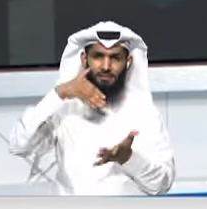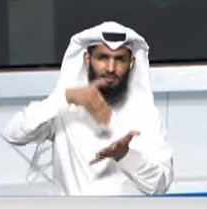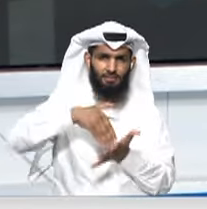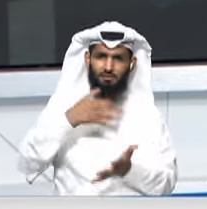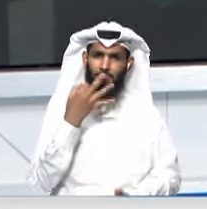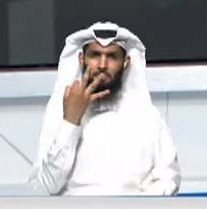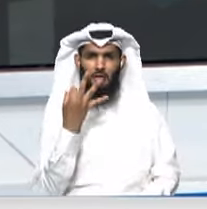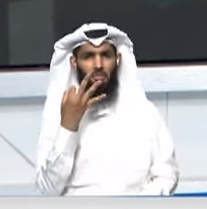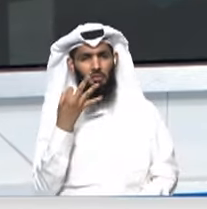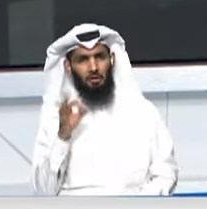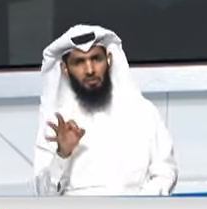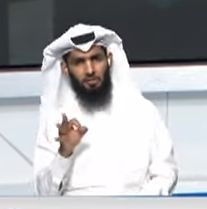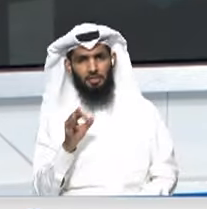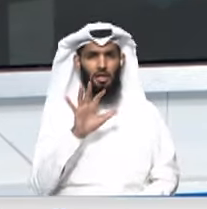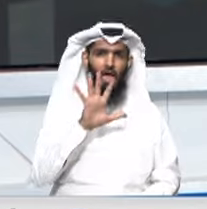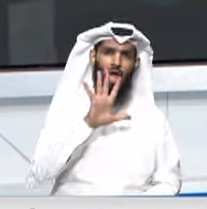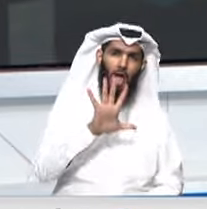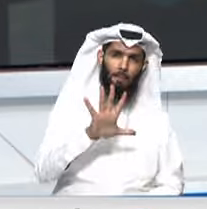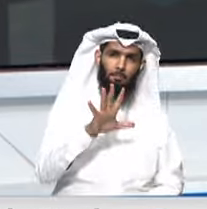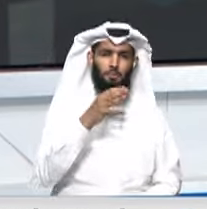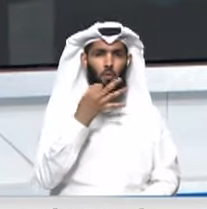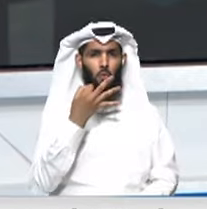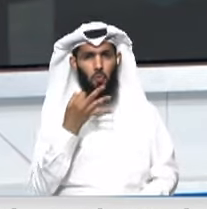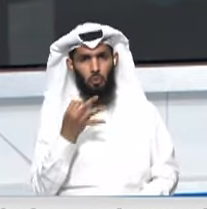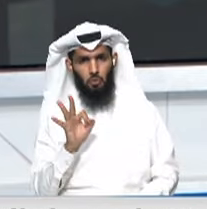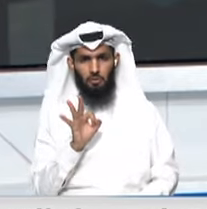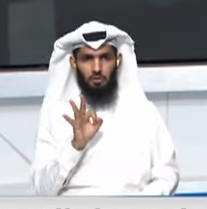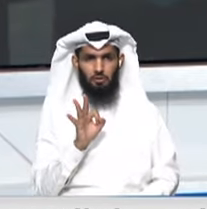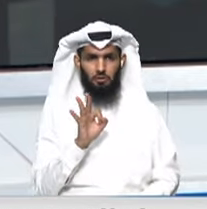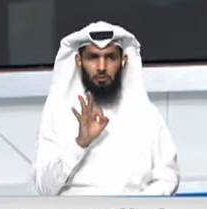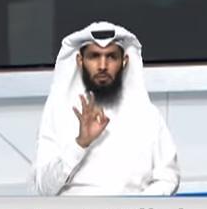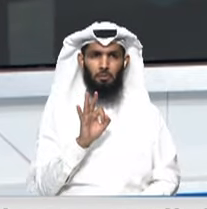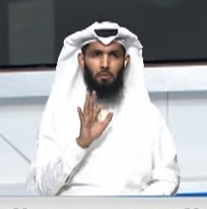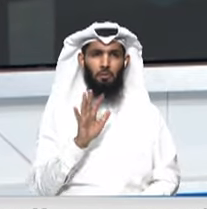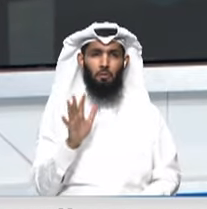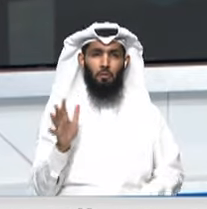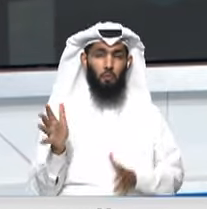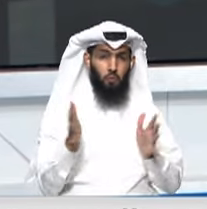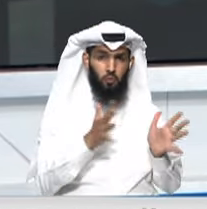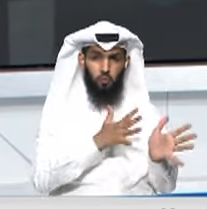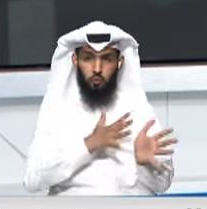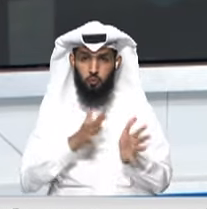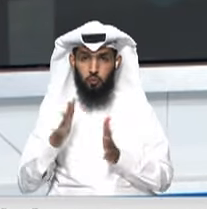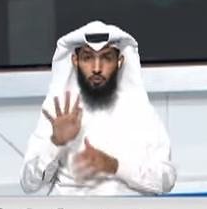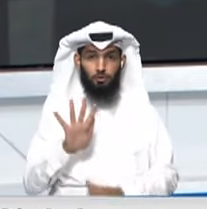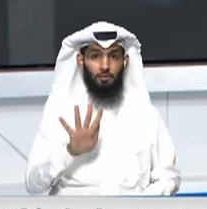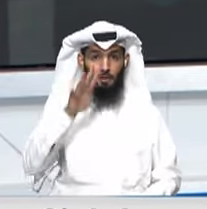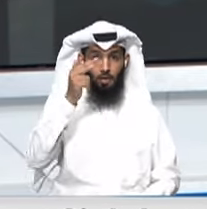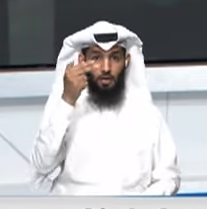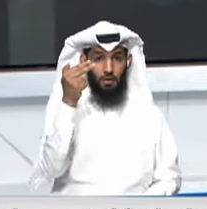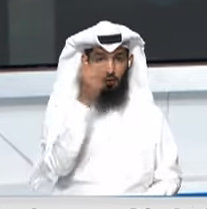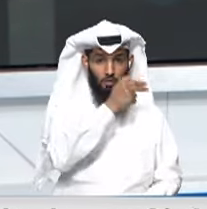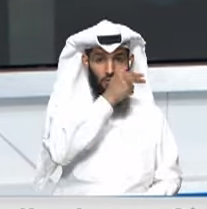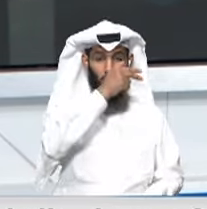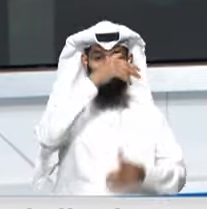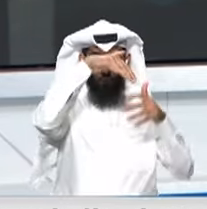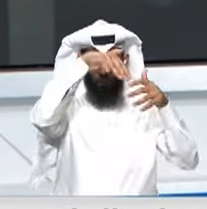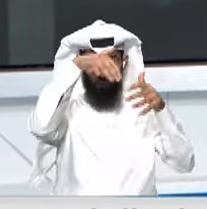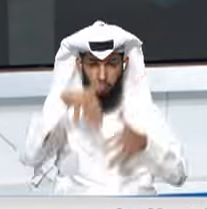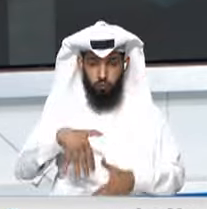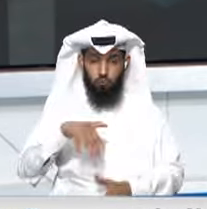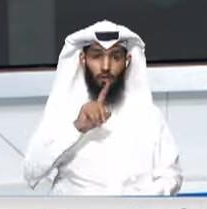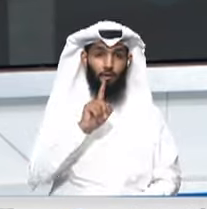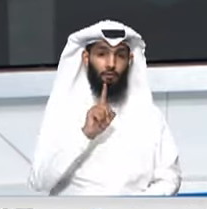33 إلى 35 درجة مئوية، لاحظ توقع أيضا نشاط في الرياح الشمالية الغربية وفرص الغبار واردة على